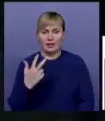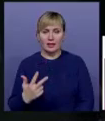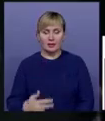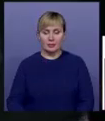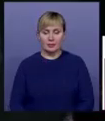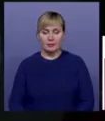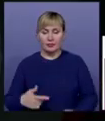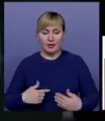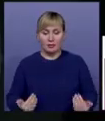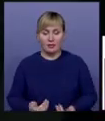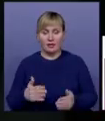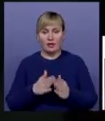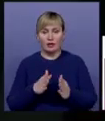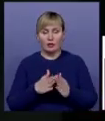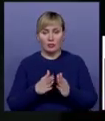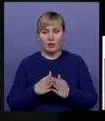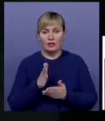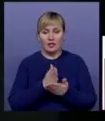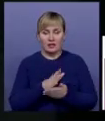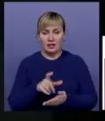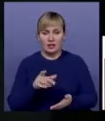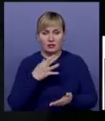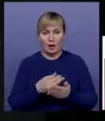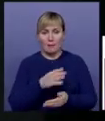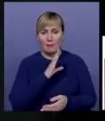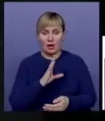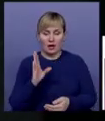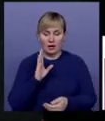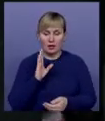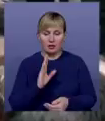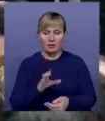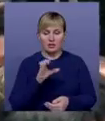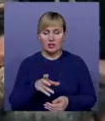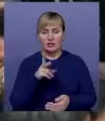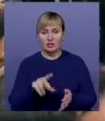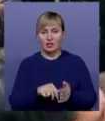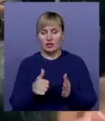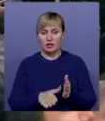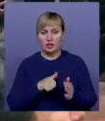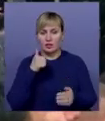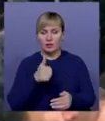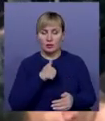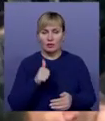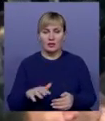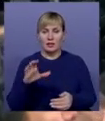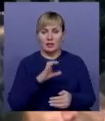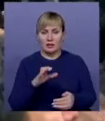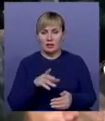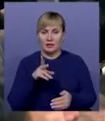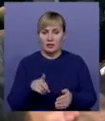проживаю в данном доме ветеранов вместе со своей мамой это с 2016 года сентябре